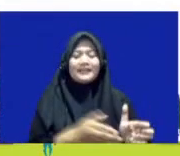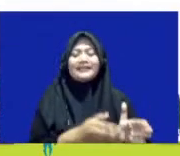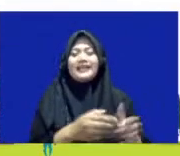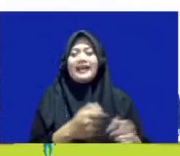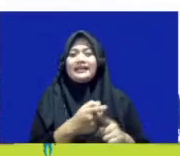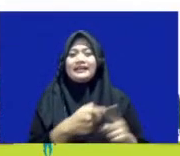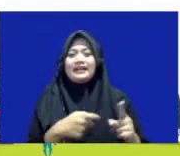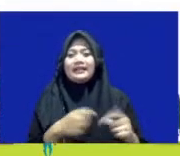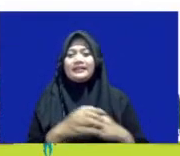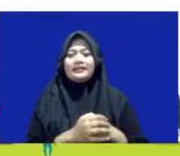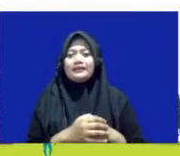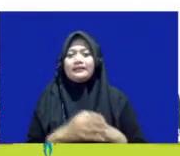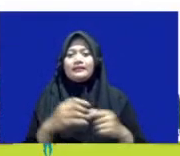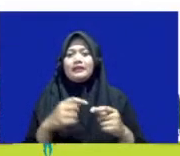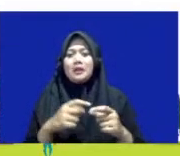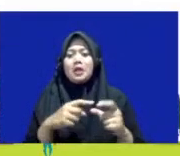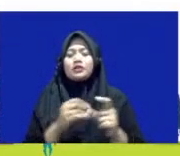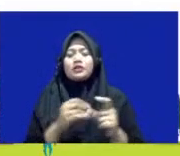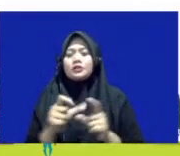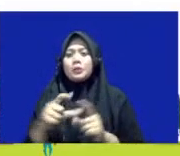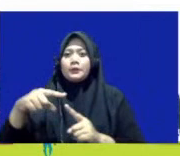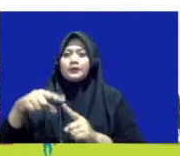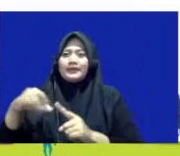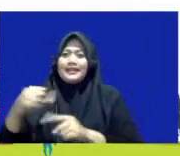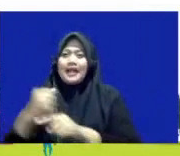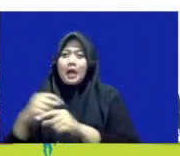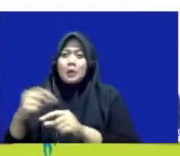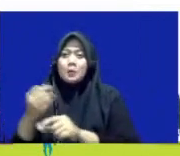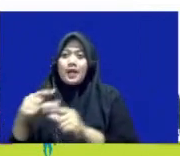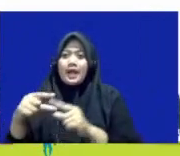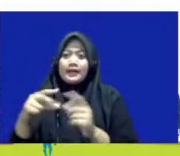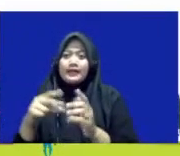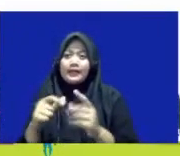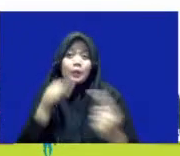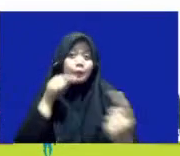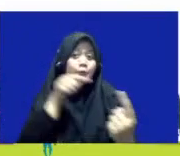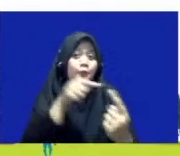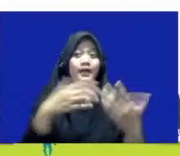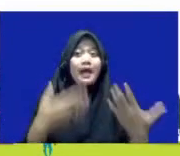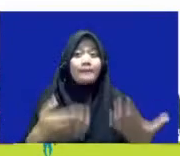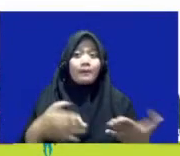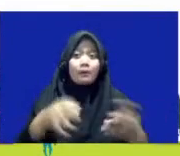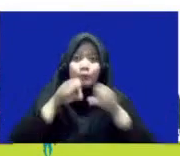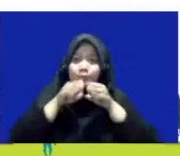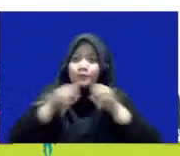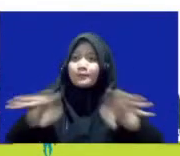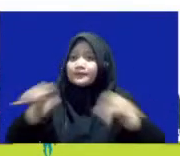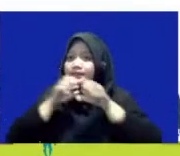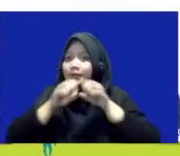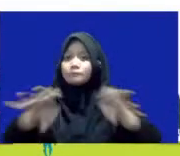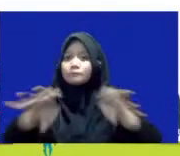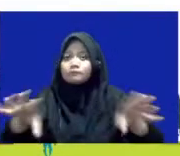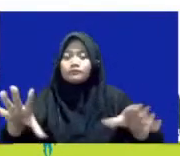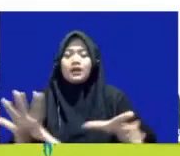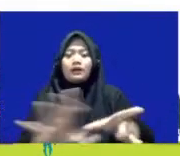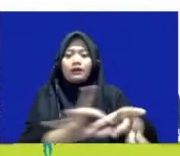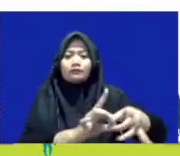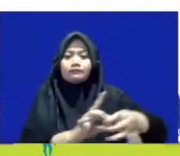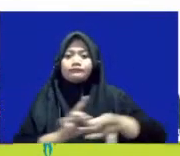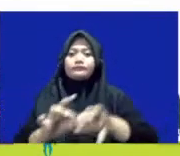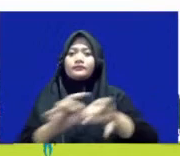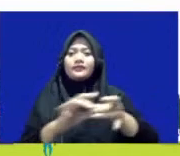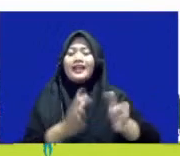South and Triangular Cooperation yang bertujuan mempromosikan kolaborasi dan